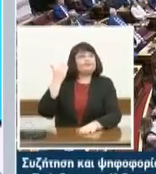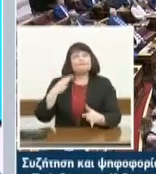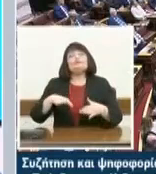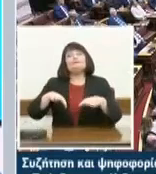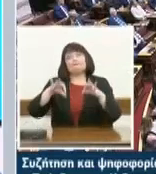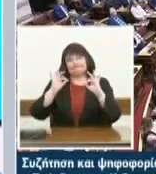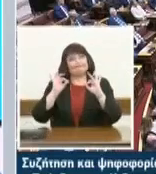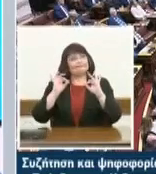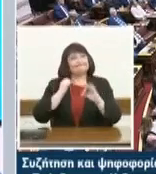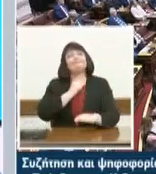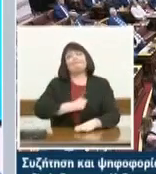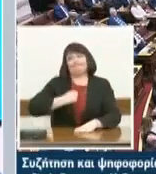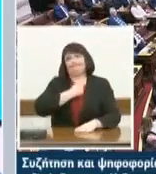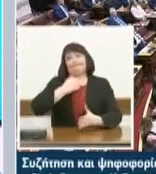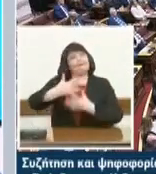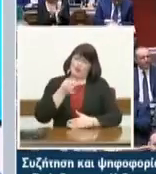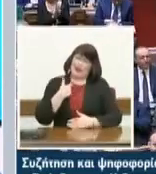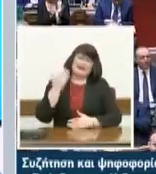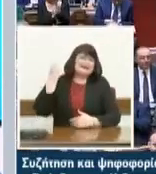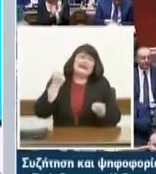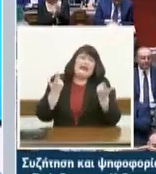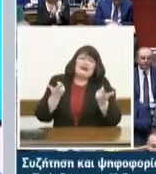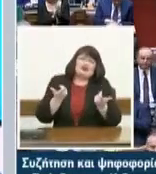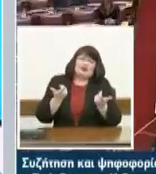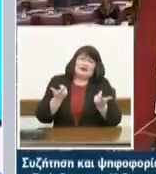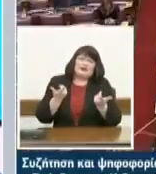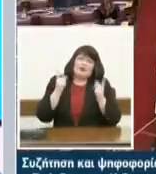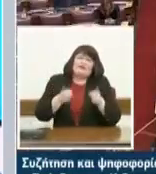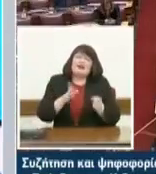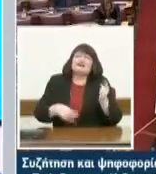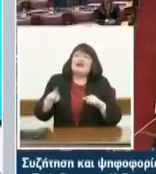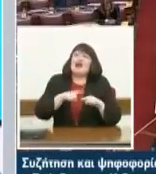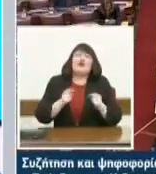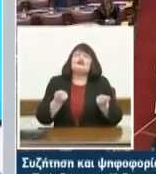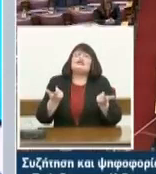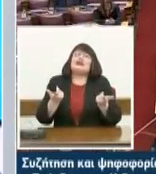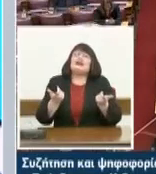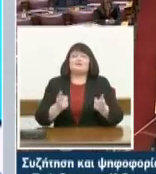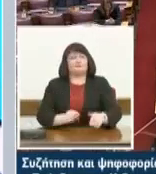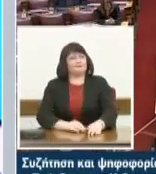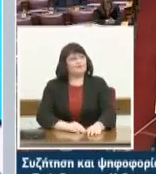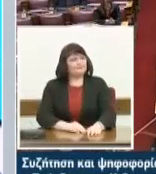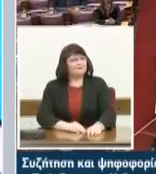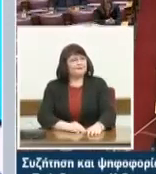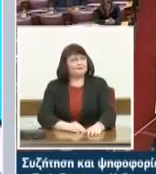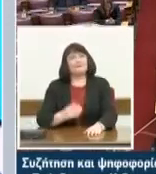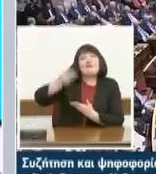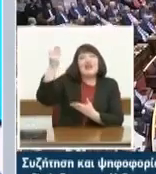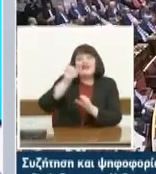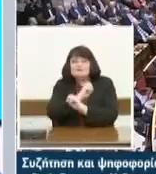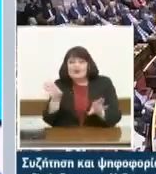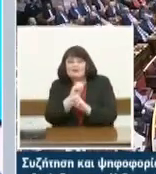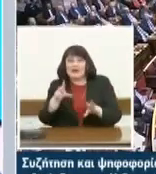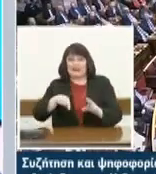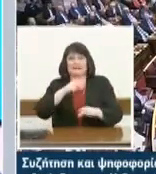Νέα Δημοκρατία, στα πλαίσια γενικότερα της διεύρυνσης που έχει κάνει και κάνει. Ότι έχει τους μισούς που έχει το Υπουργικό Συμβούλιο, Πασόκη. Και στο Μαξιμό. Προέρχεται και από άλλους χώρους. Yeah.